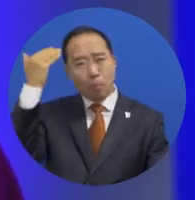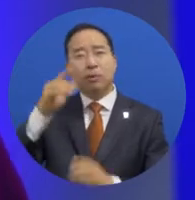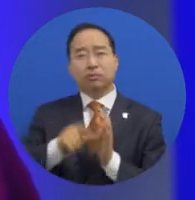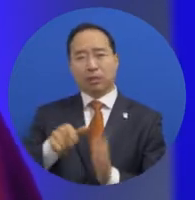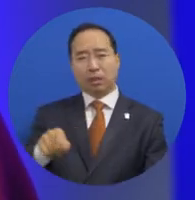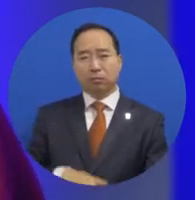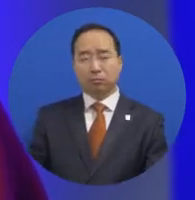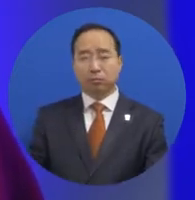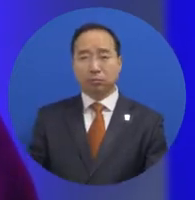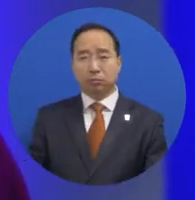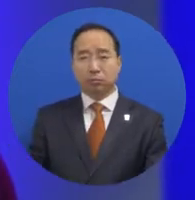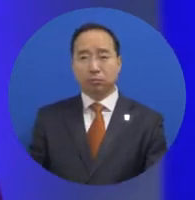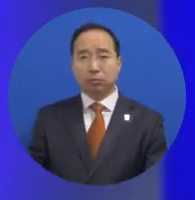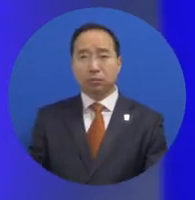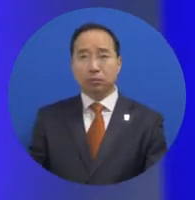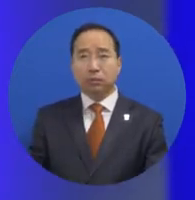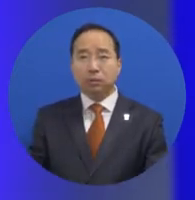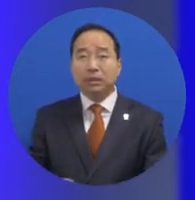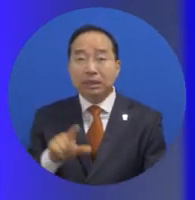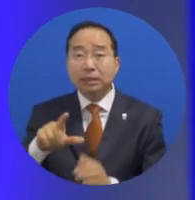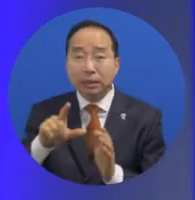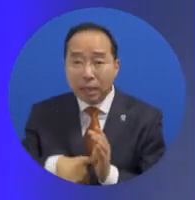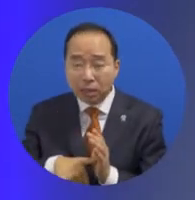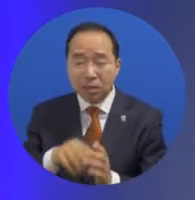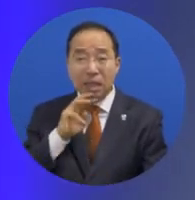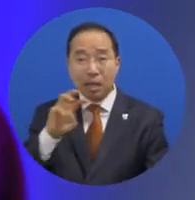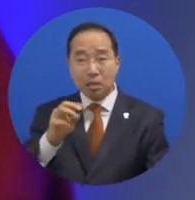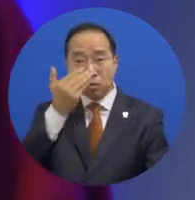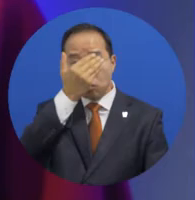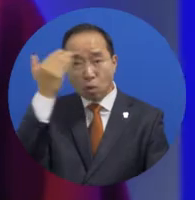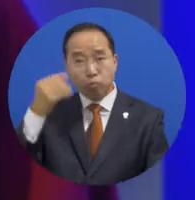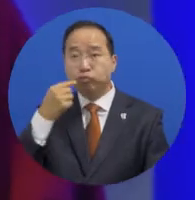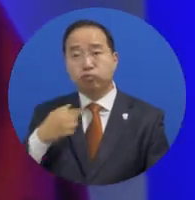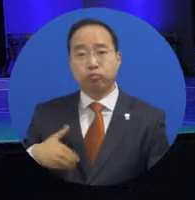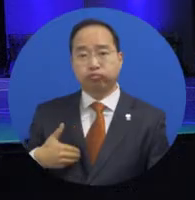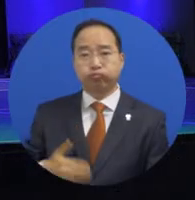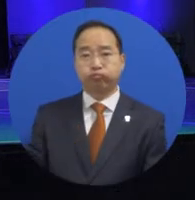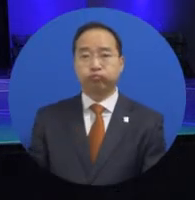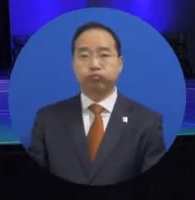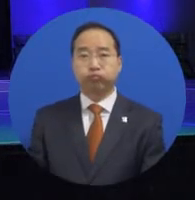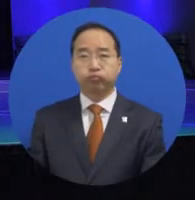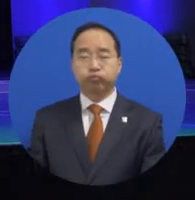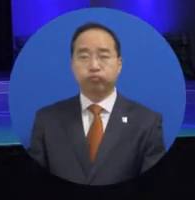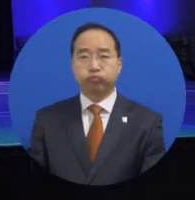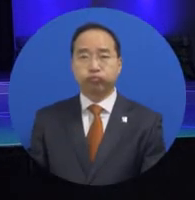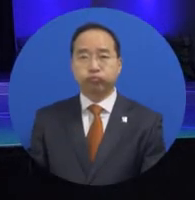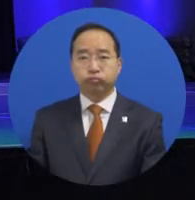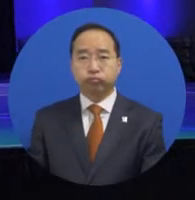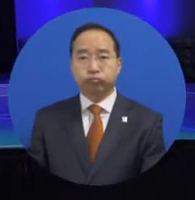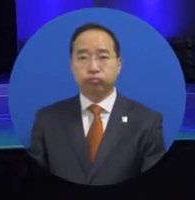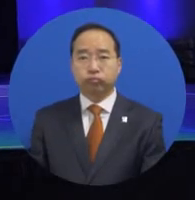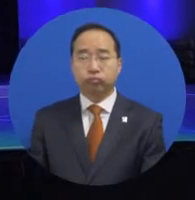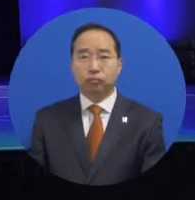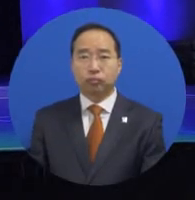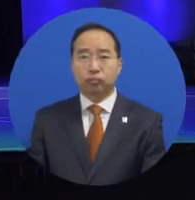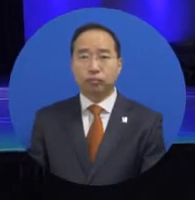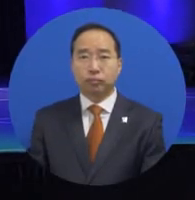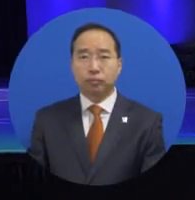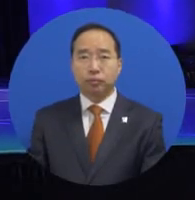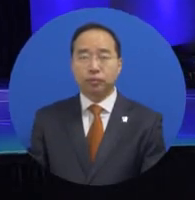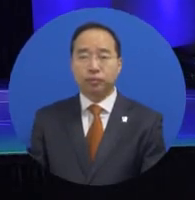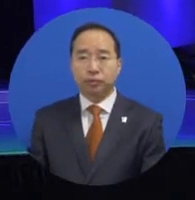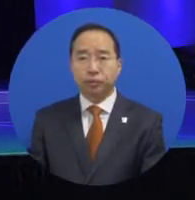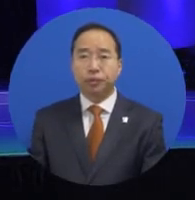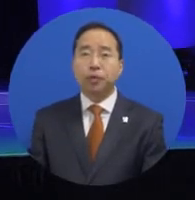물론 이때는 그 나이가 그렇게 젊은 줄 몰랐습니다. 그런데 하늘에